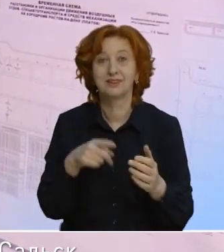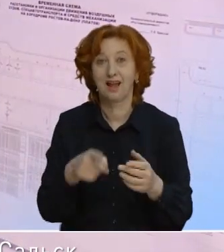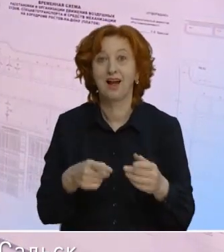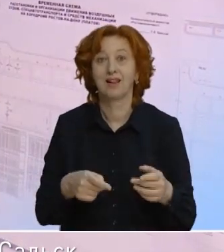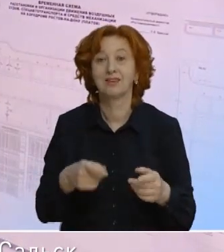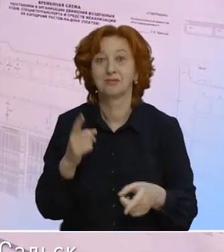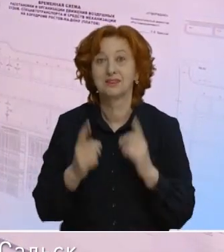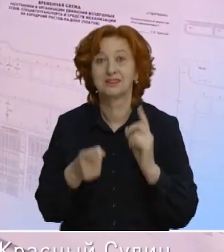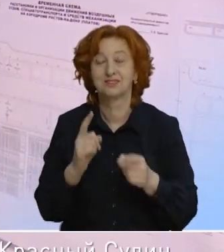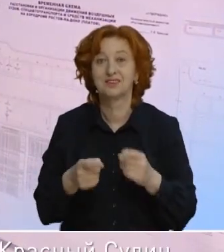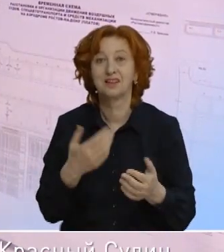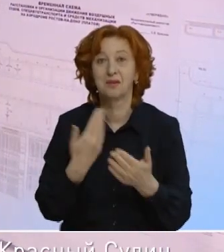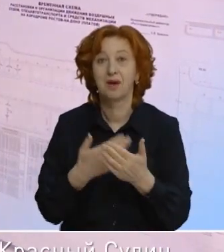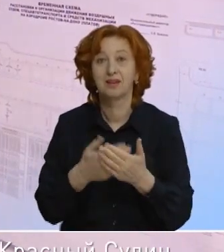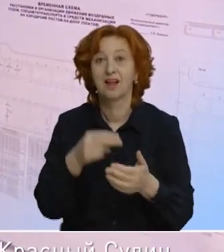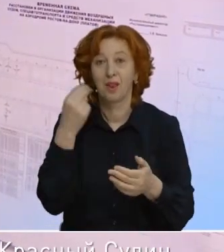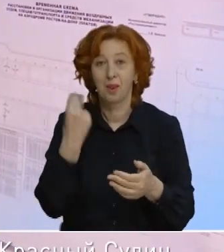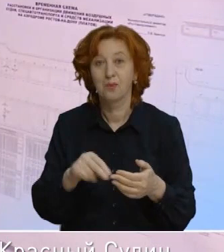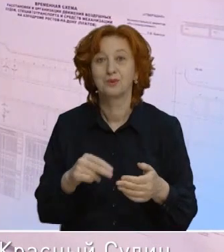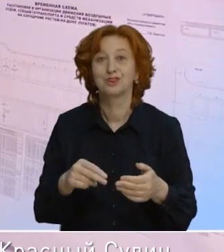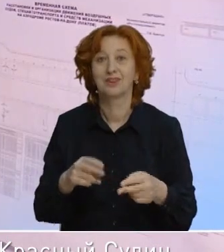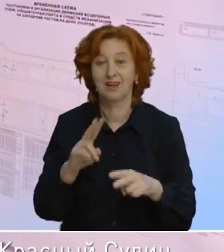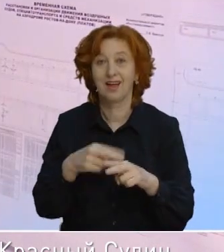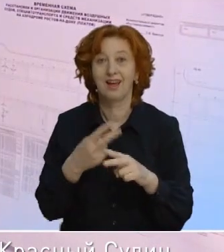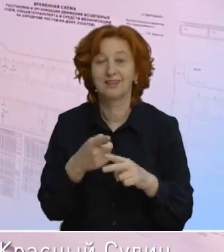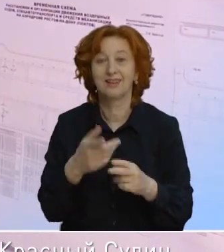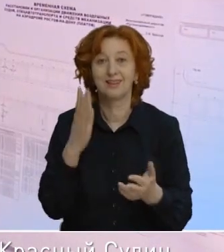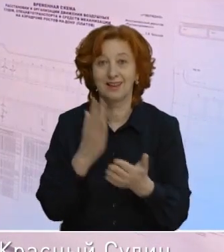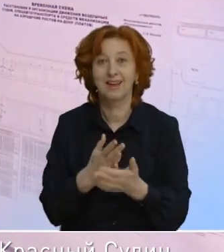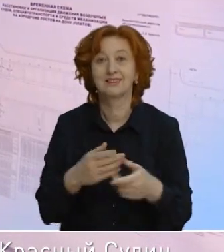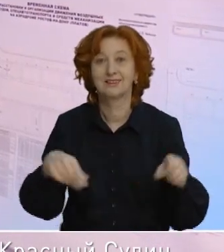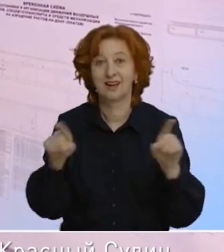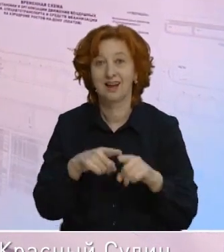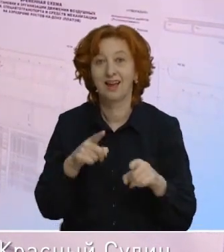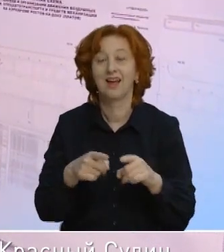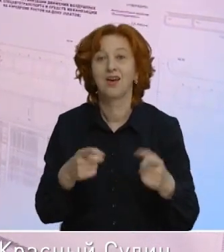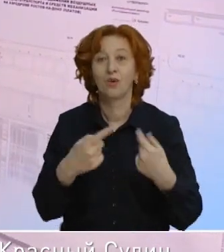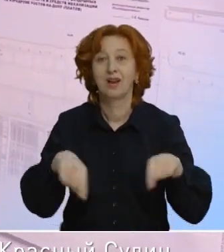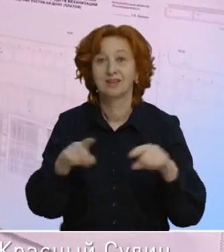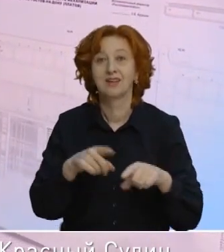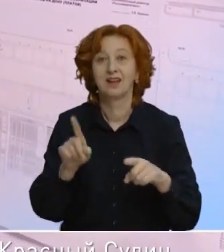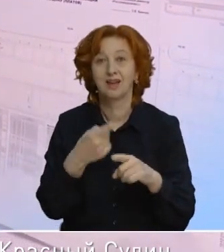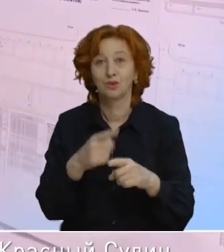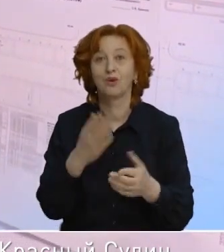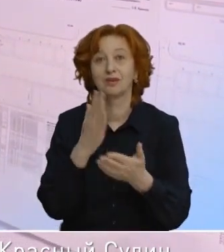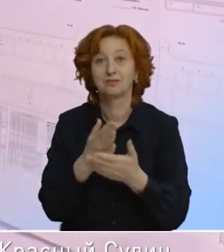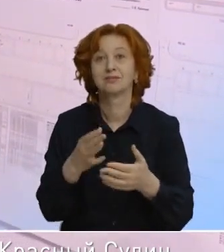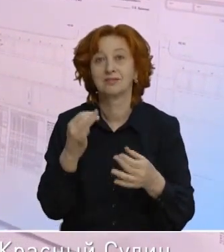аэропорт Платов рейса, у него на руках есть вся документация, которую он посмотрит,